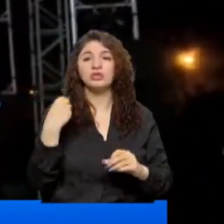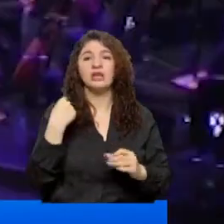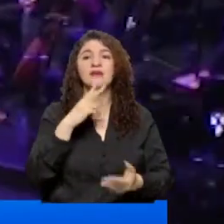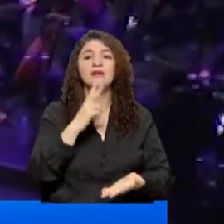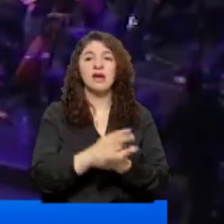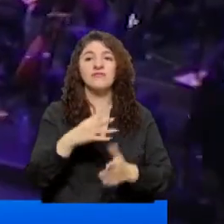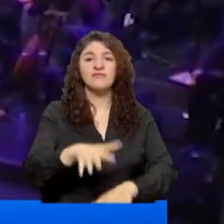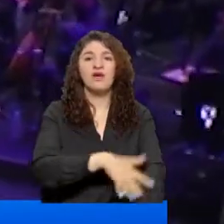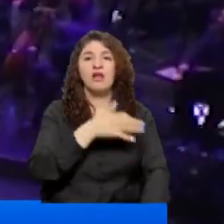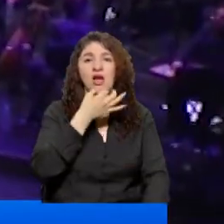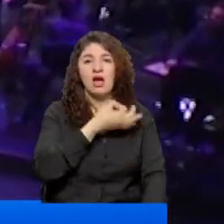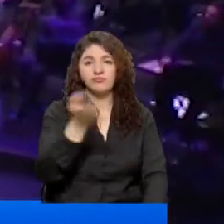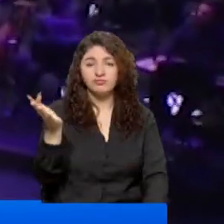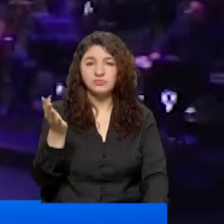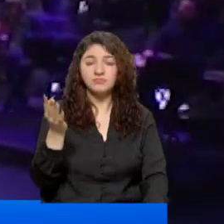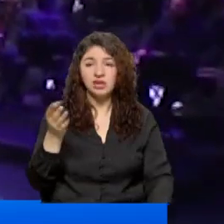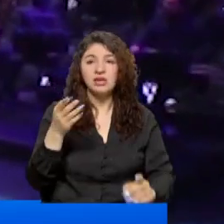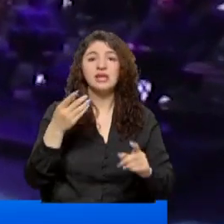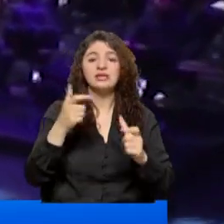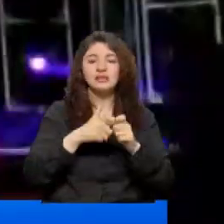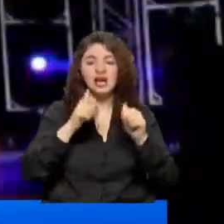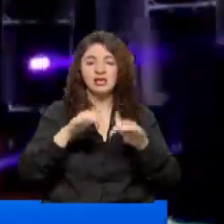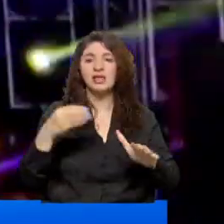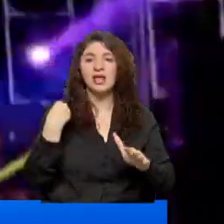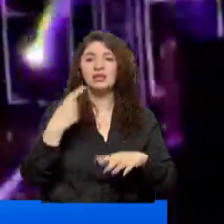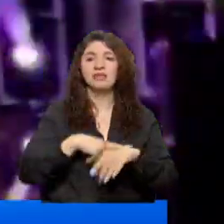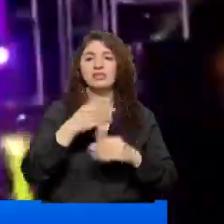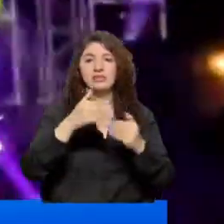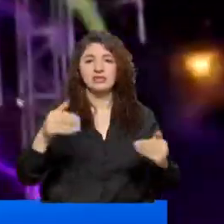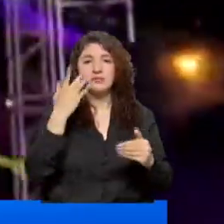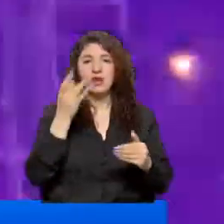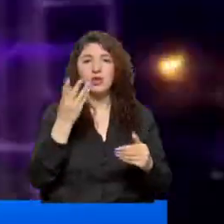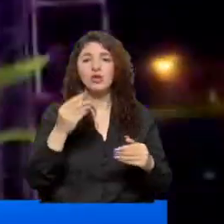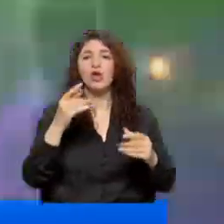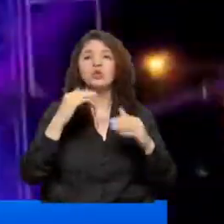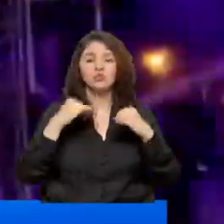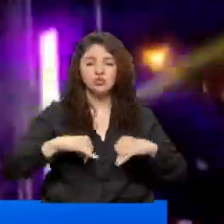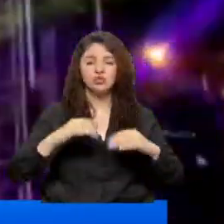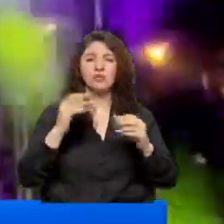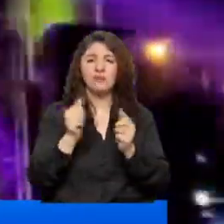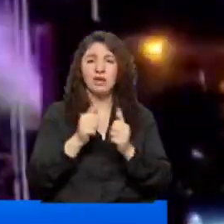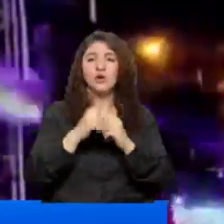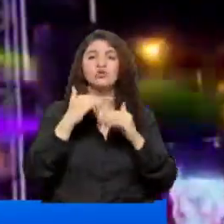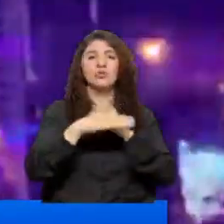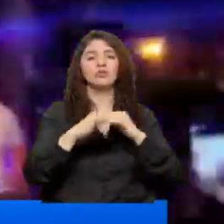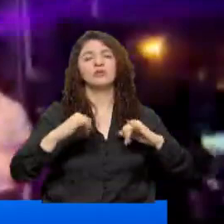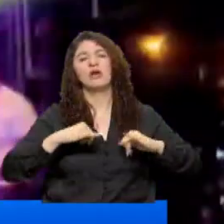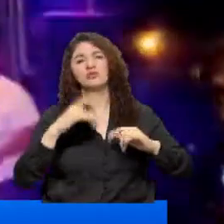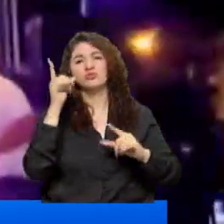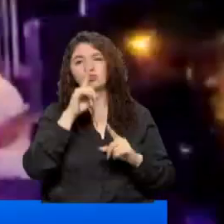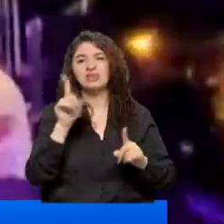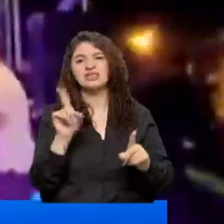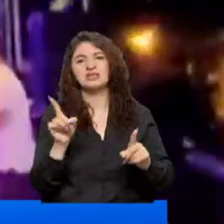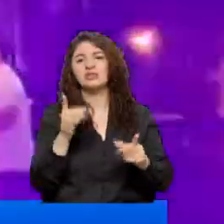Yeni kararlar valiliklere bildirildi genelgede yeni saat sınırları bildirilirken halkın huzur ve sükunu yla kamu istirahati